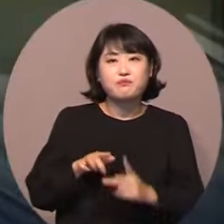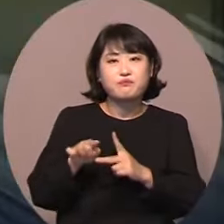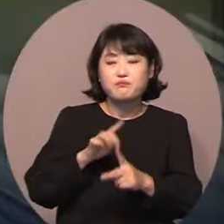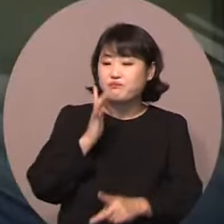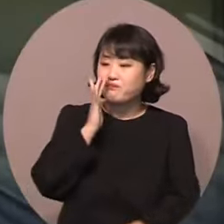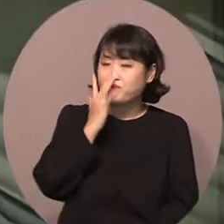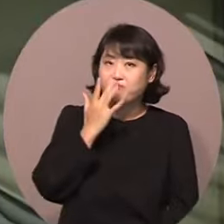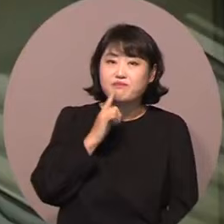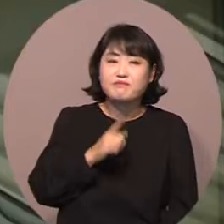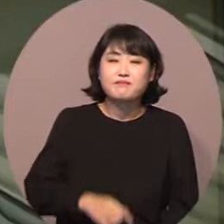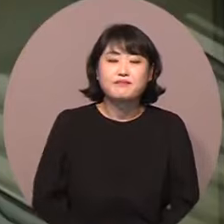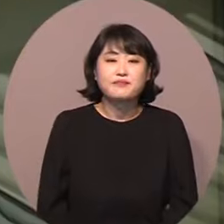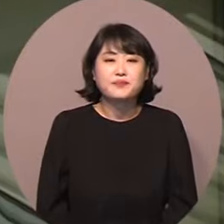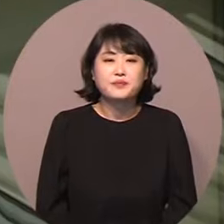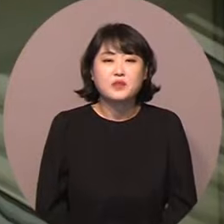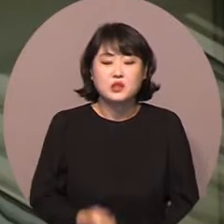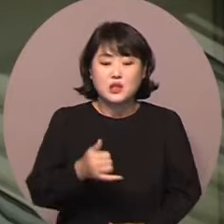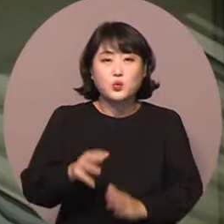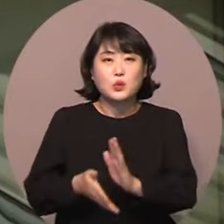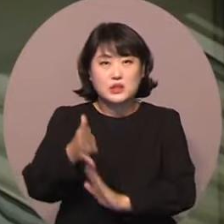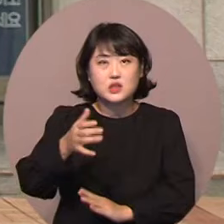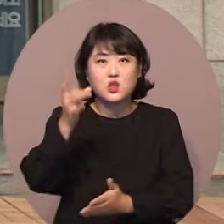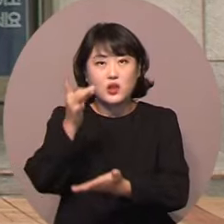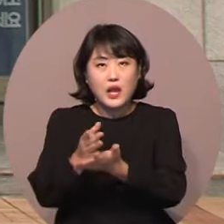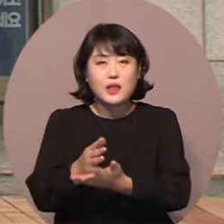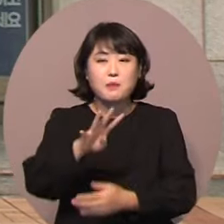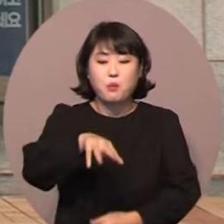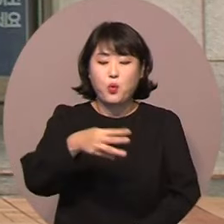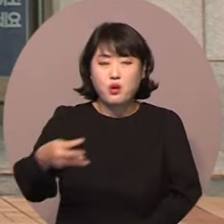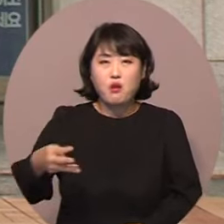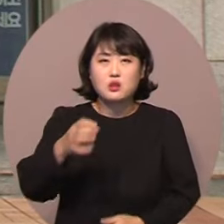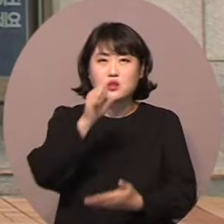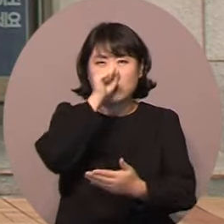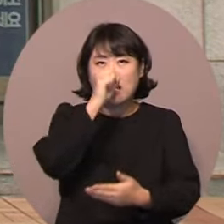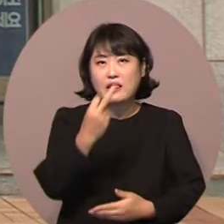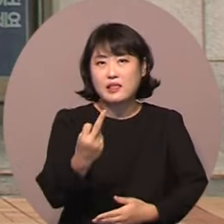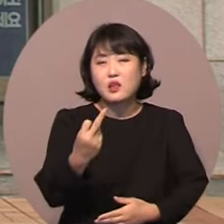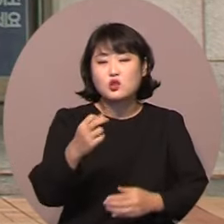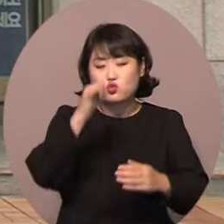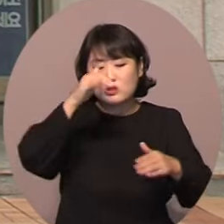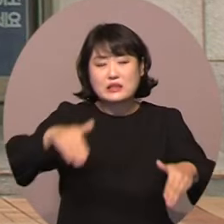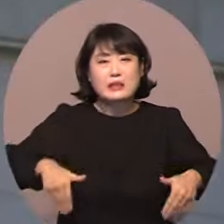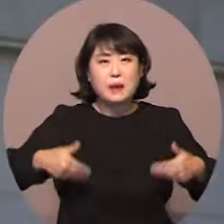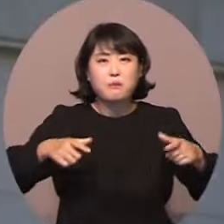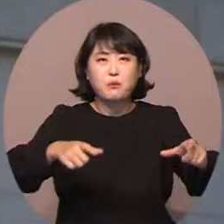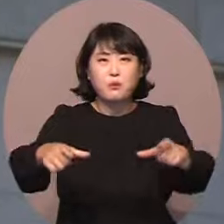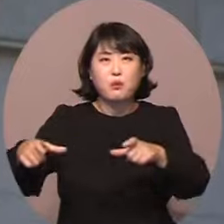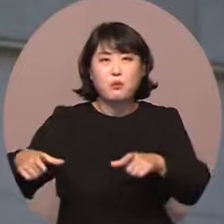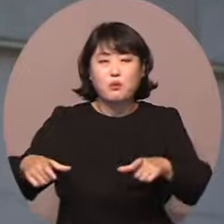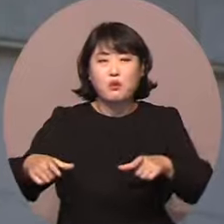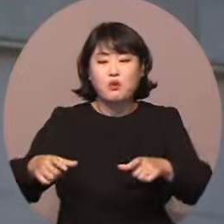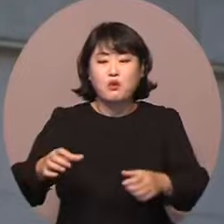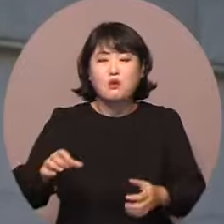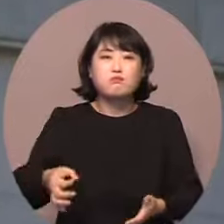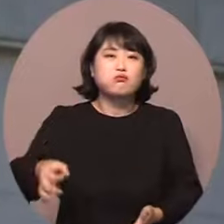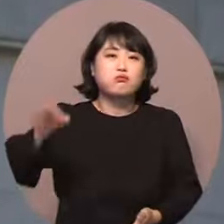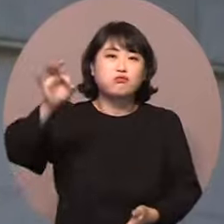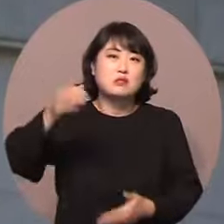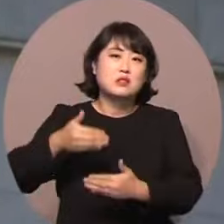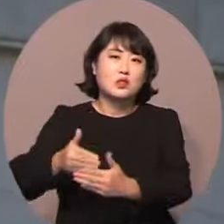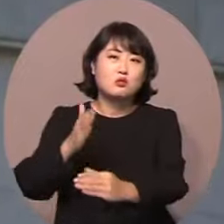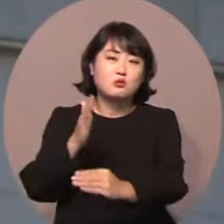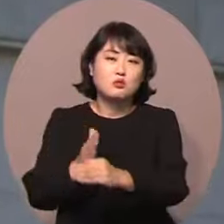보여집니다 여기에 세종시와 천안 보령 서산 등 충남에서도 의정 활동비 인상을 추진하고